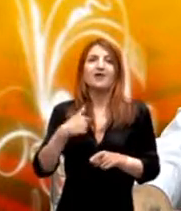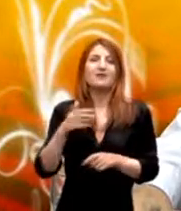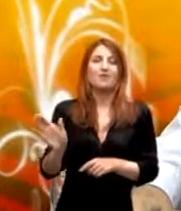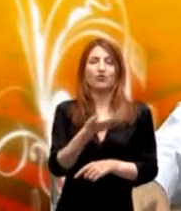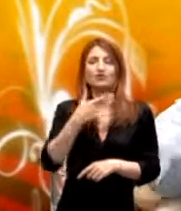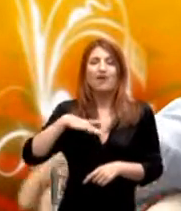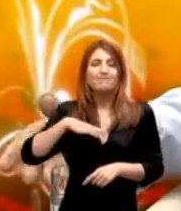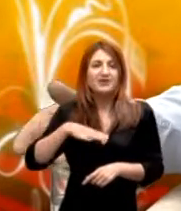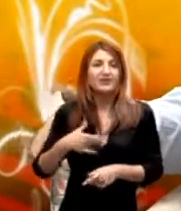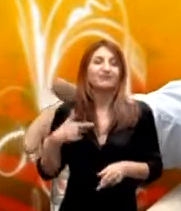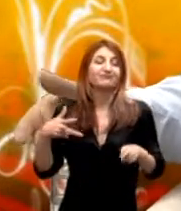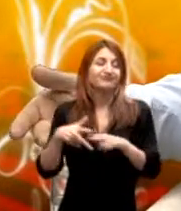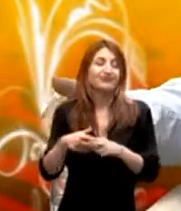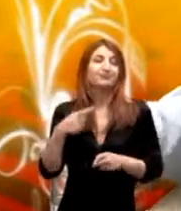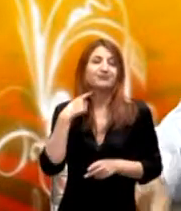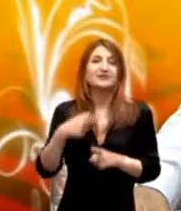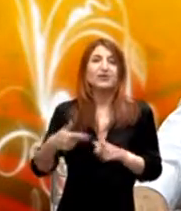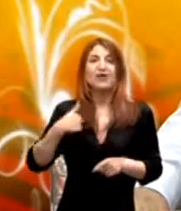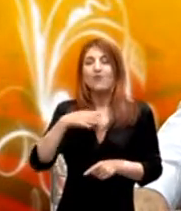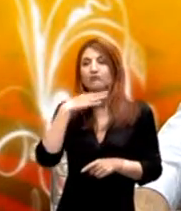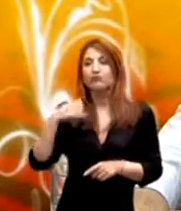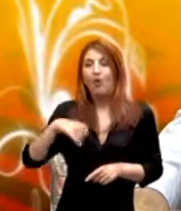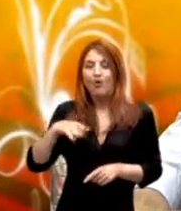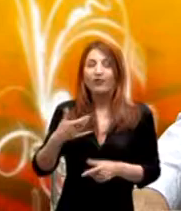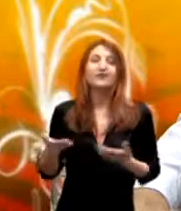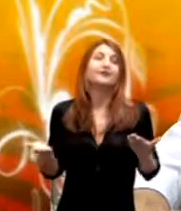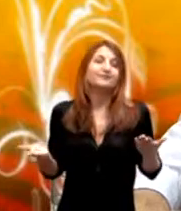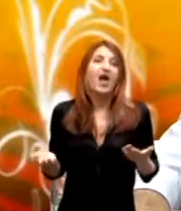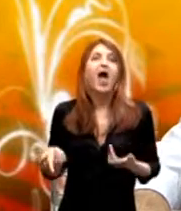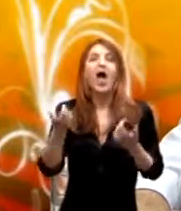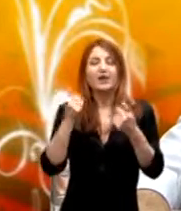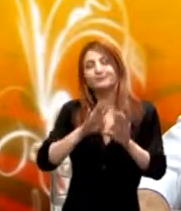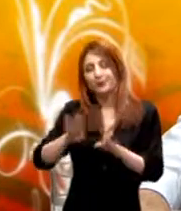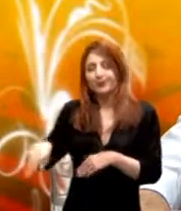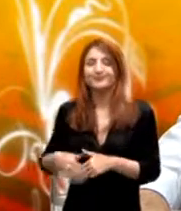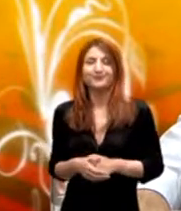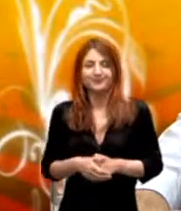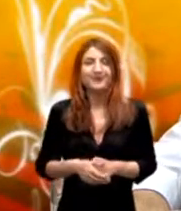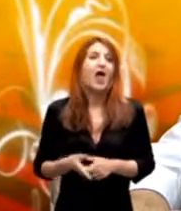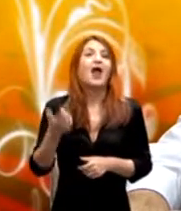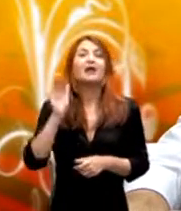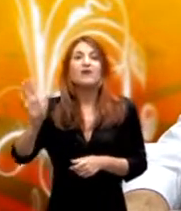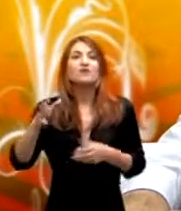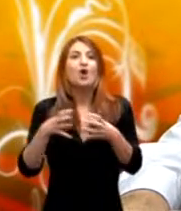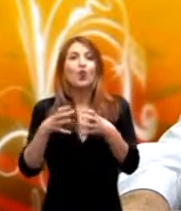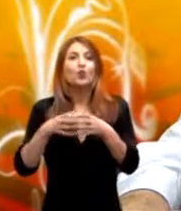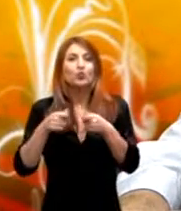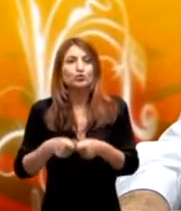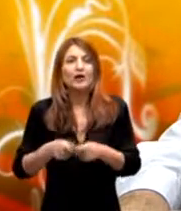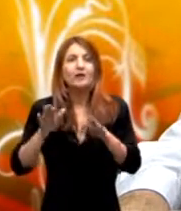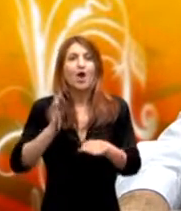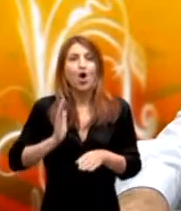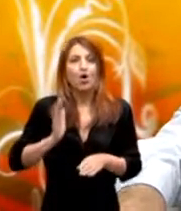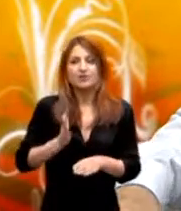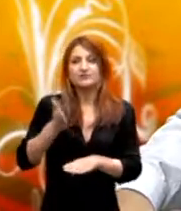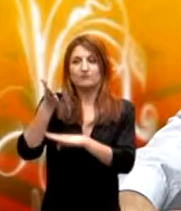sam u mirovinu, došle su godine, pa eto, valjda... Ne. Ali dobro, ali ima udruga vaša, pa nek gospođa lijepo